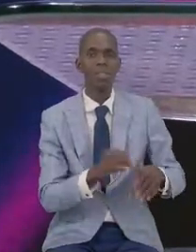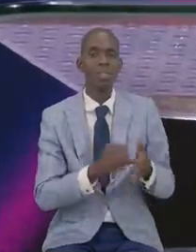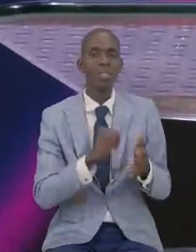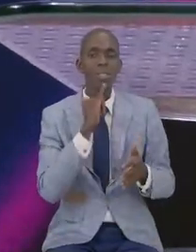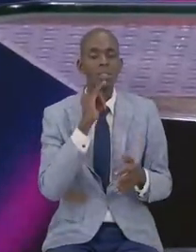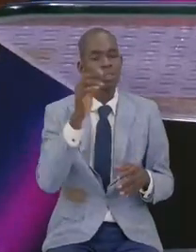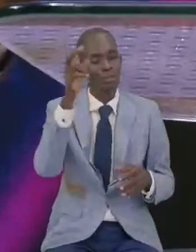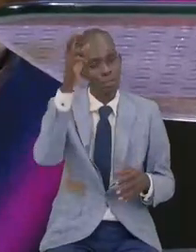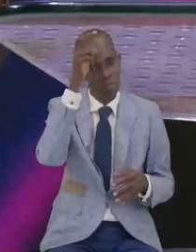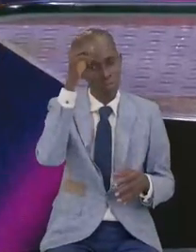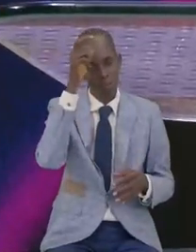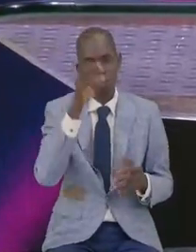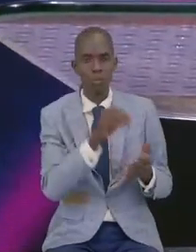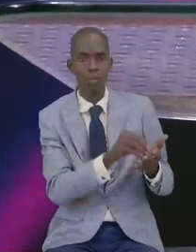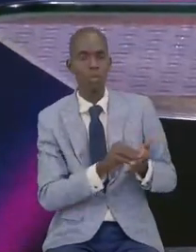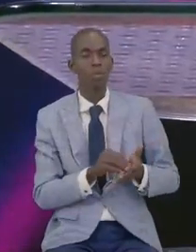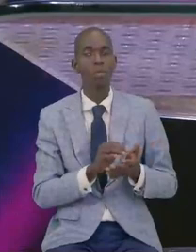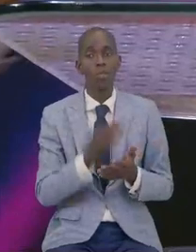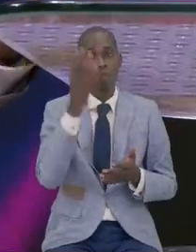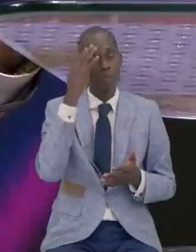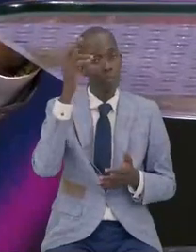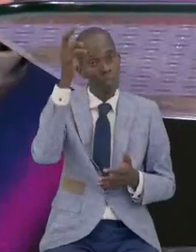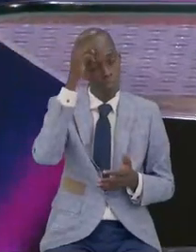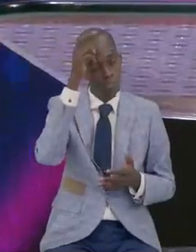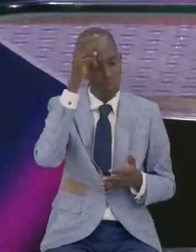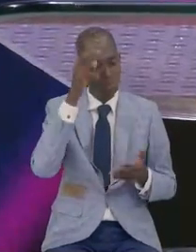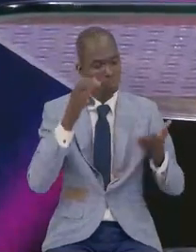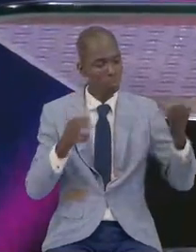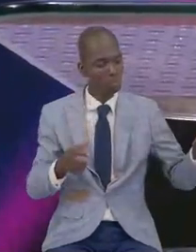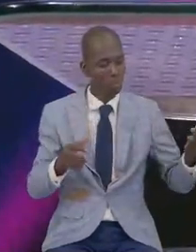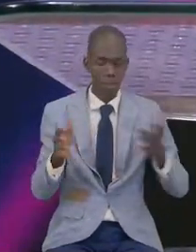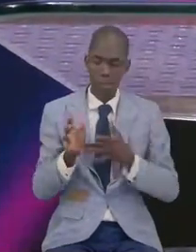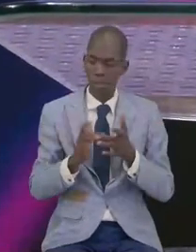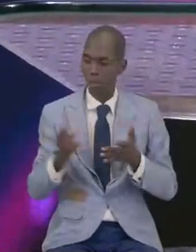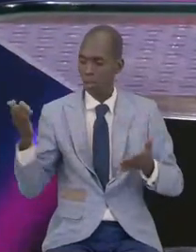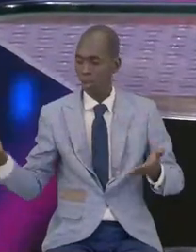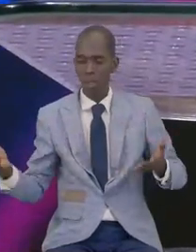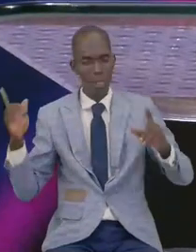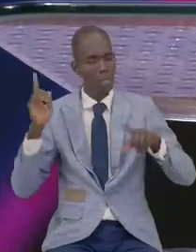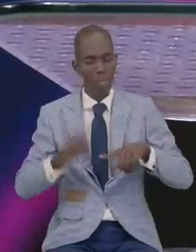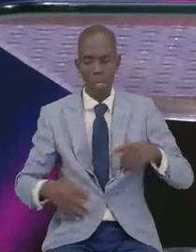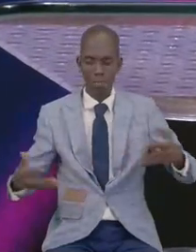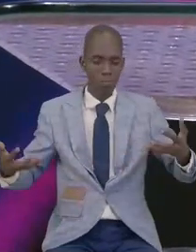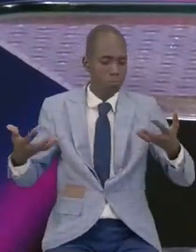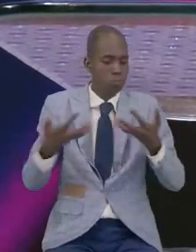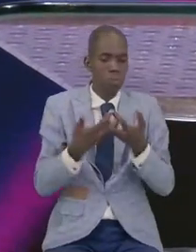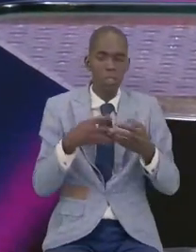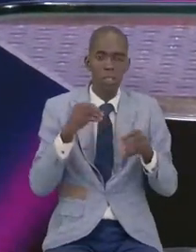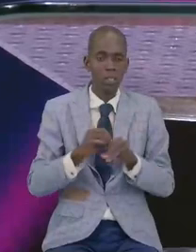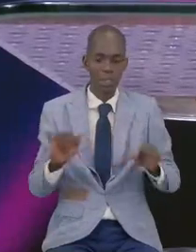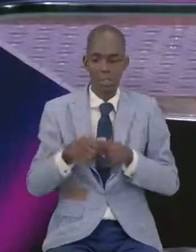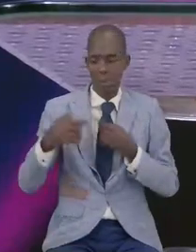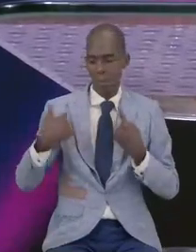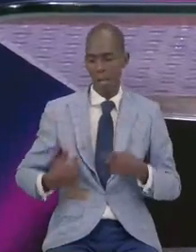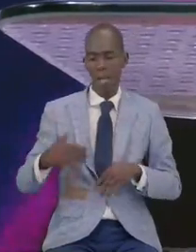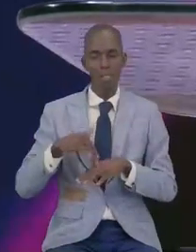Chanel est diabolique, vous savez. Le diable et Jésus ne peuvent pas cohabiter dans un même cœur.